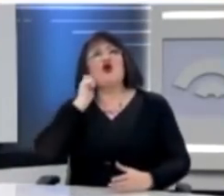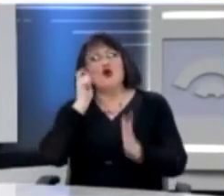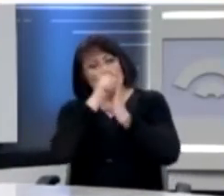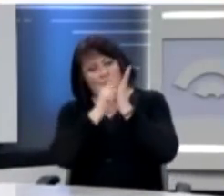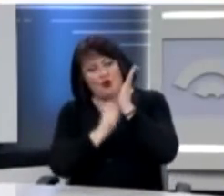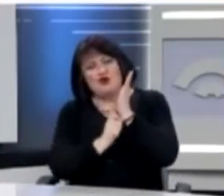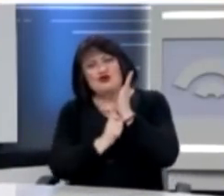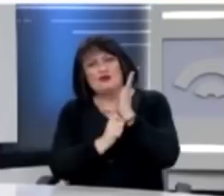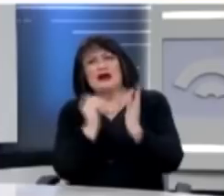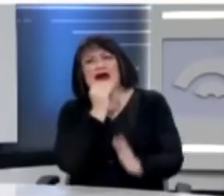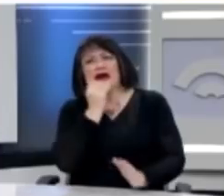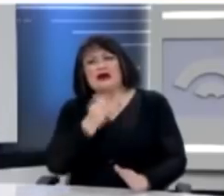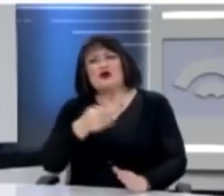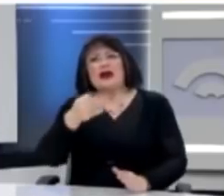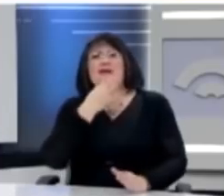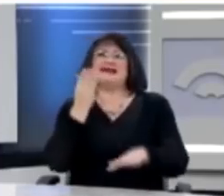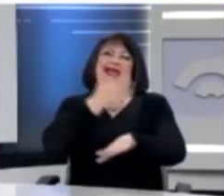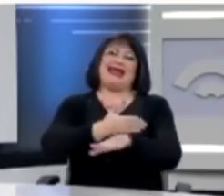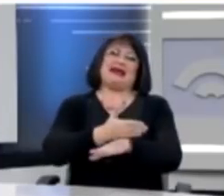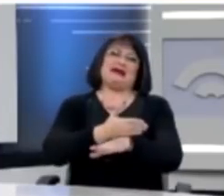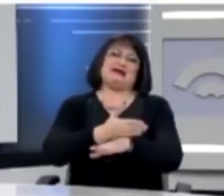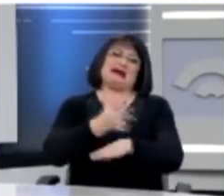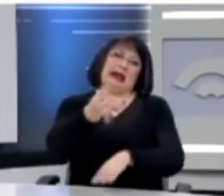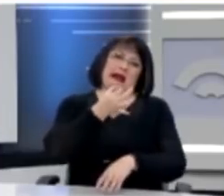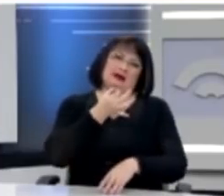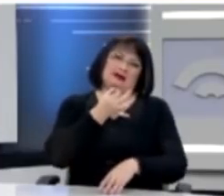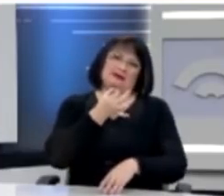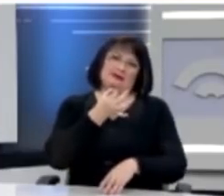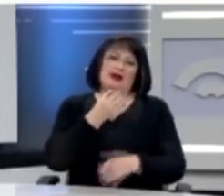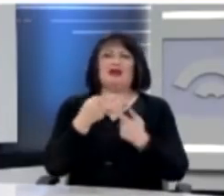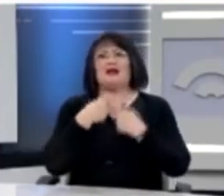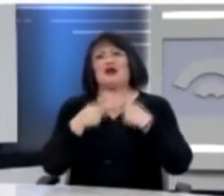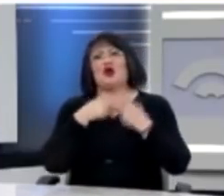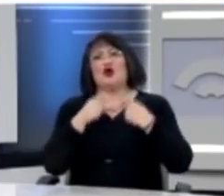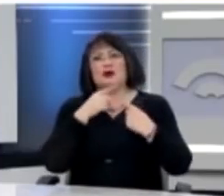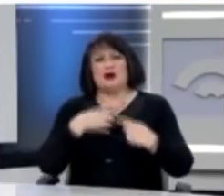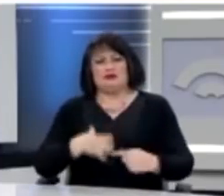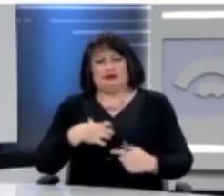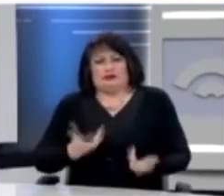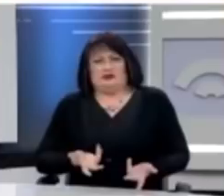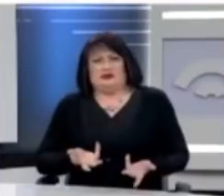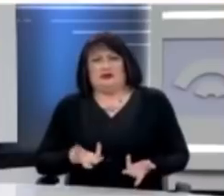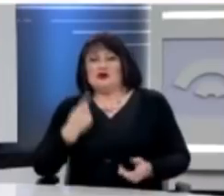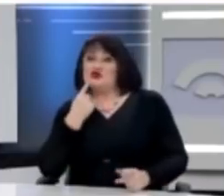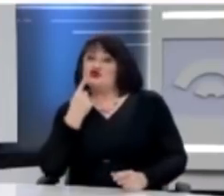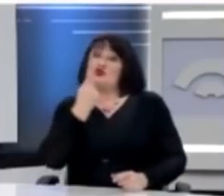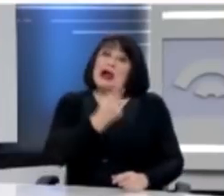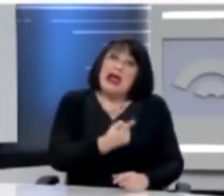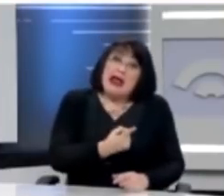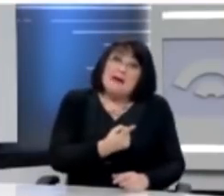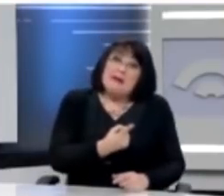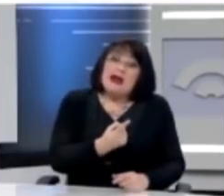άμεσα είτε ως εγγυητής, λέτε. Και παριστάνετε και τους στιγμένους όταν σας μιλάμε για